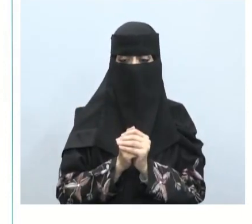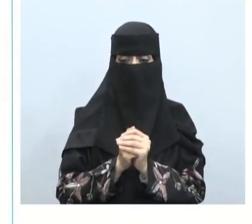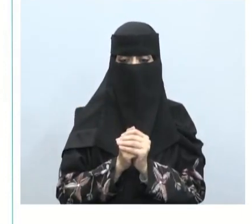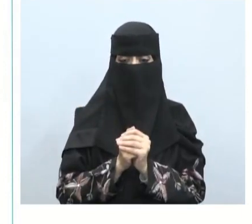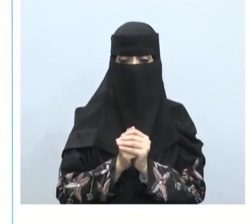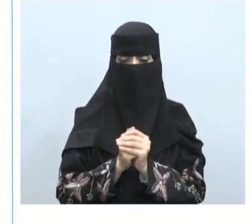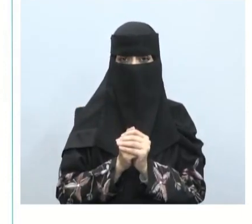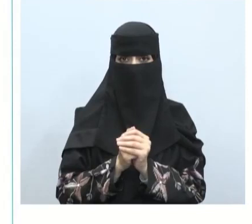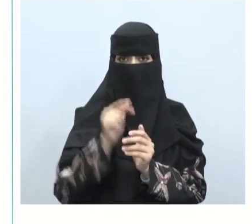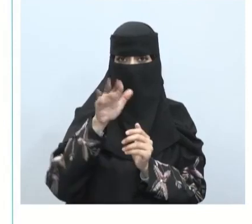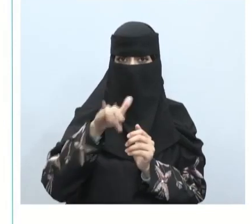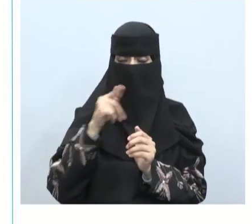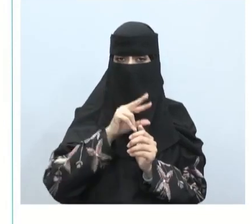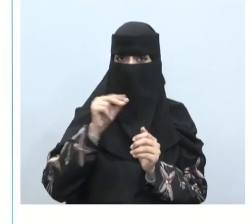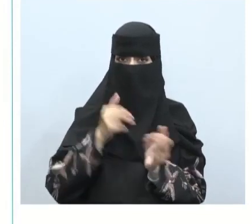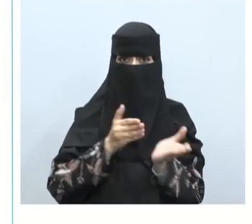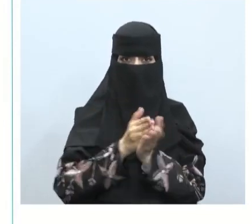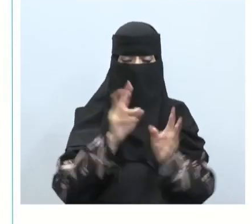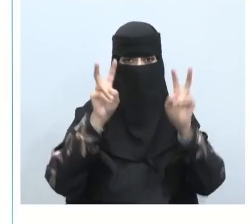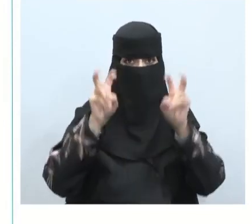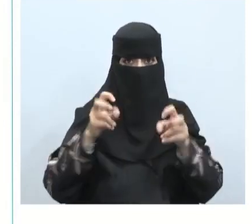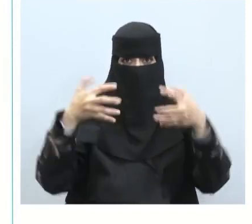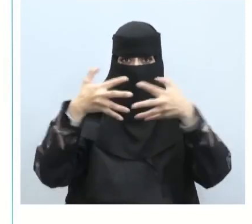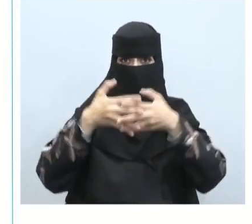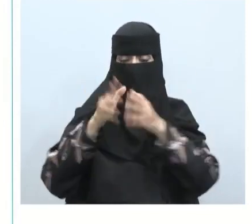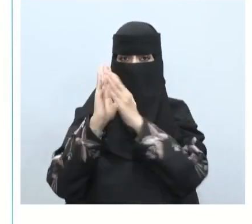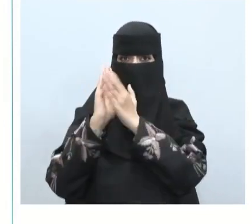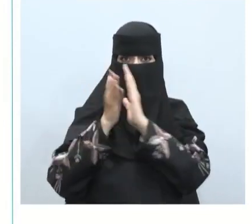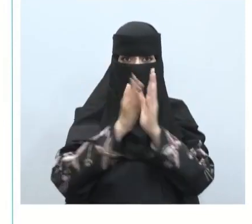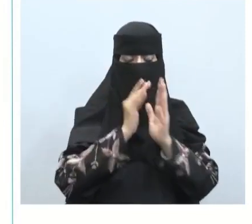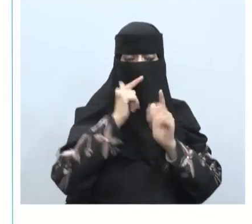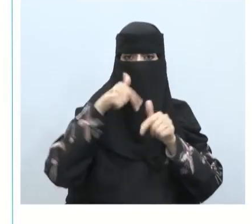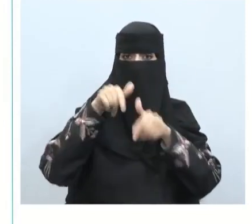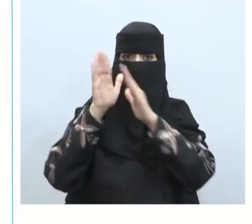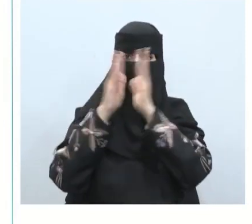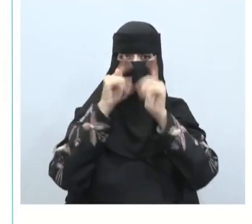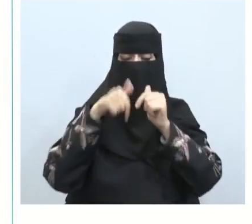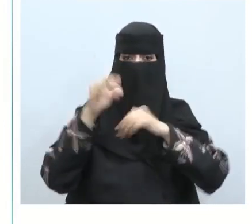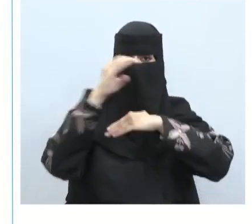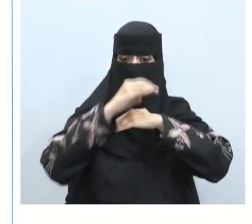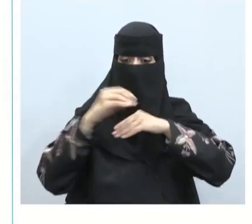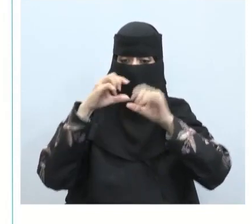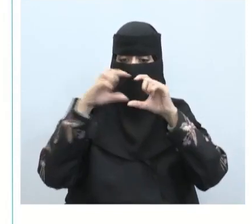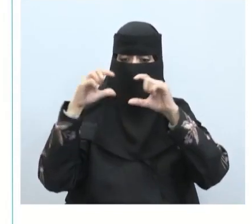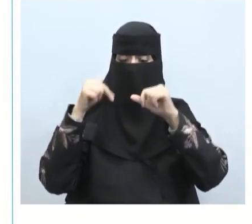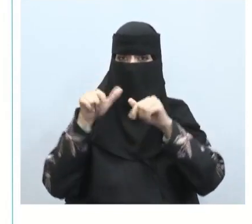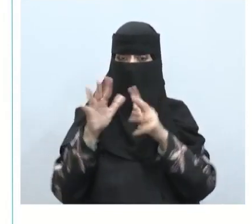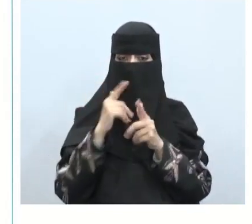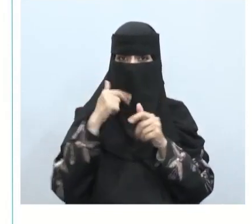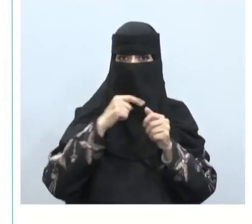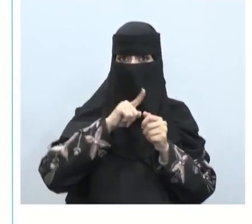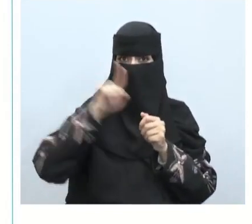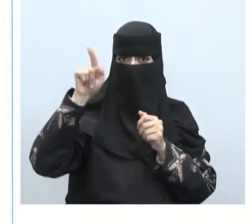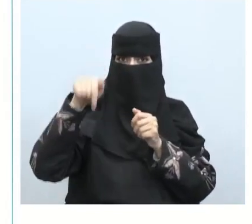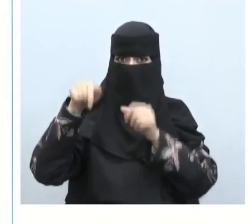الملف ايضا طريقه ايقاف مشاركه الملفات والمجلدات في جوجل درايف نذهب